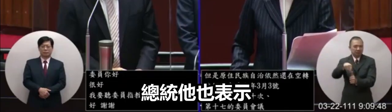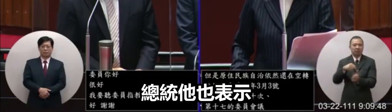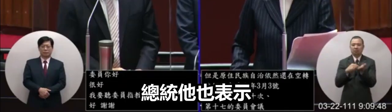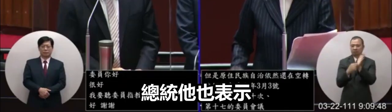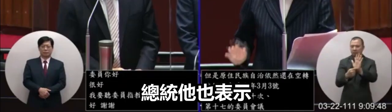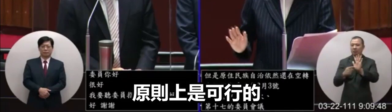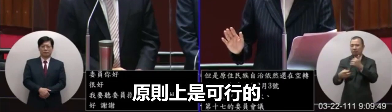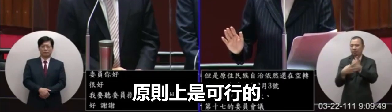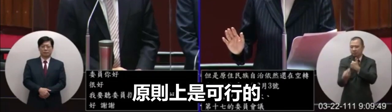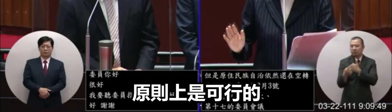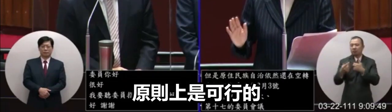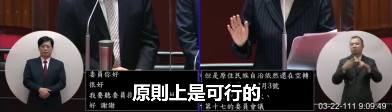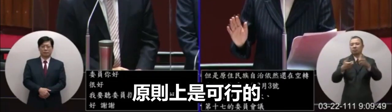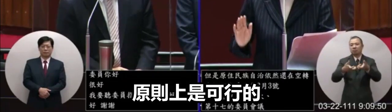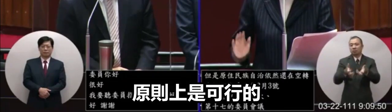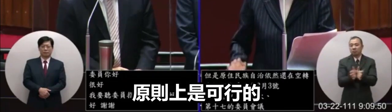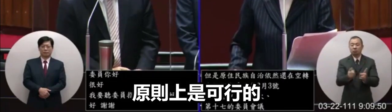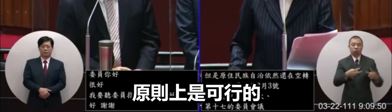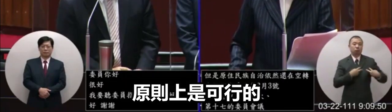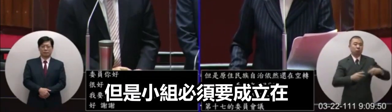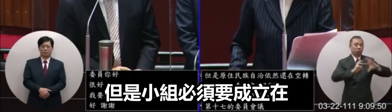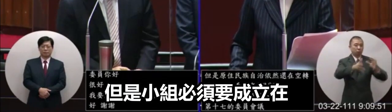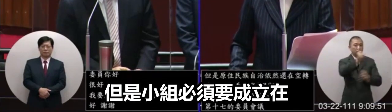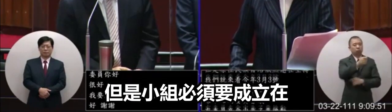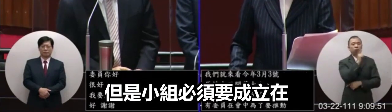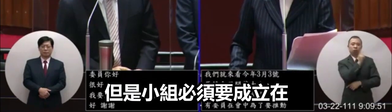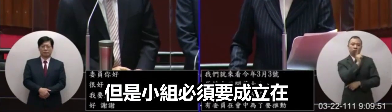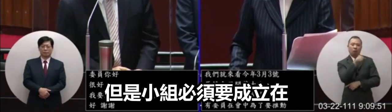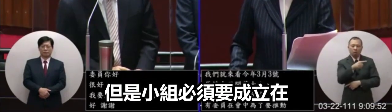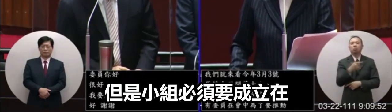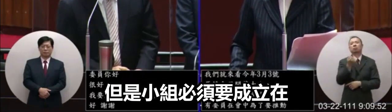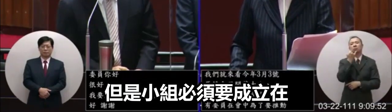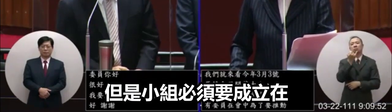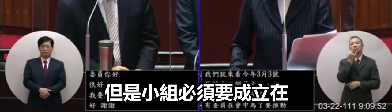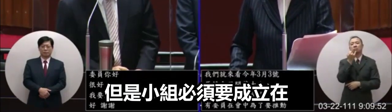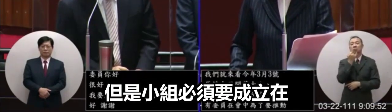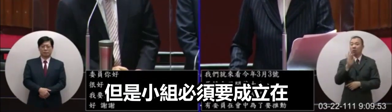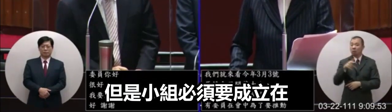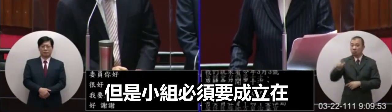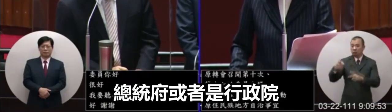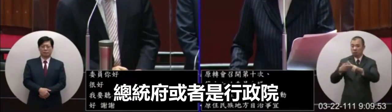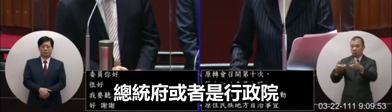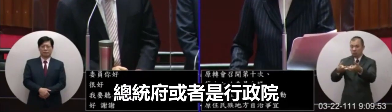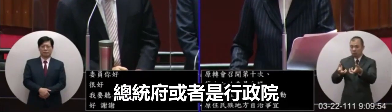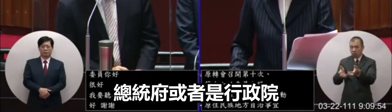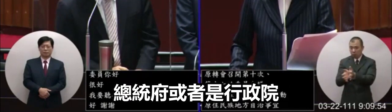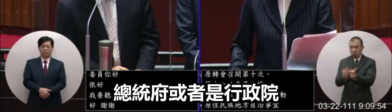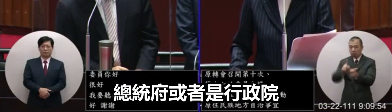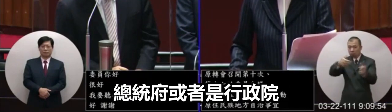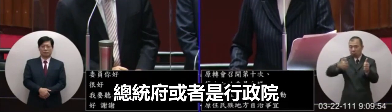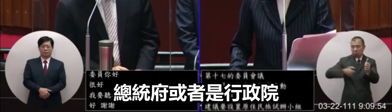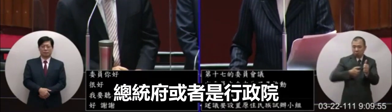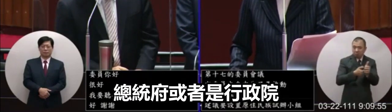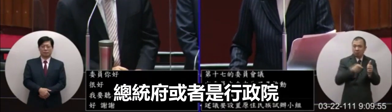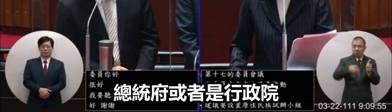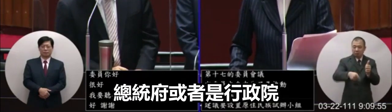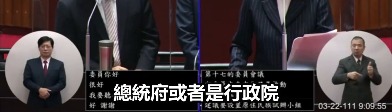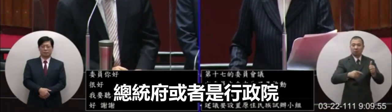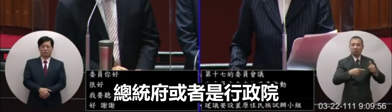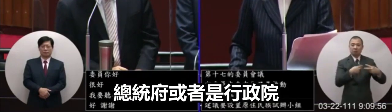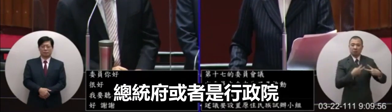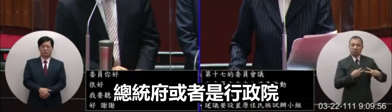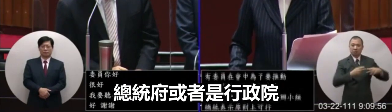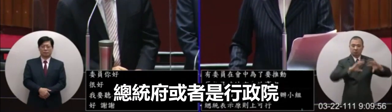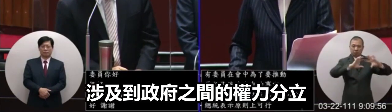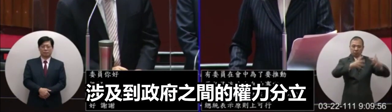他也表示原则上是可行的，但是小组必须要成立在总统府或者是行